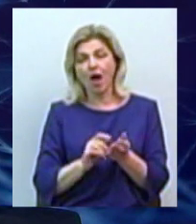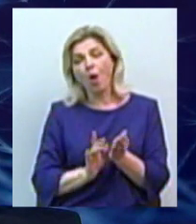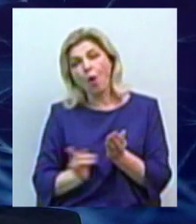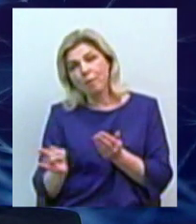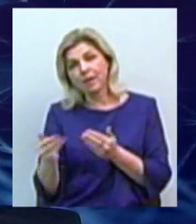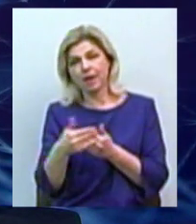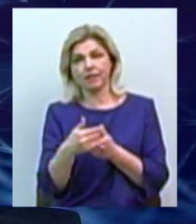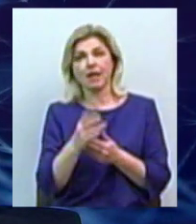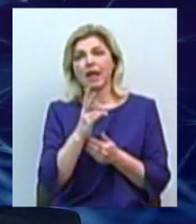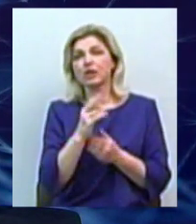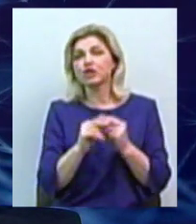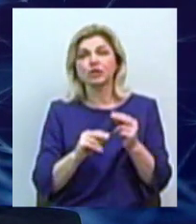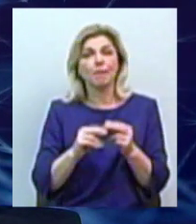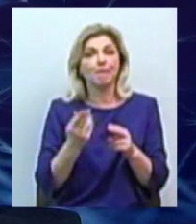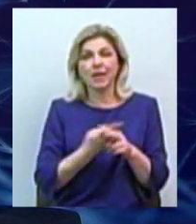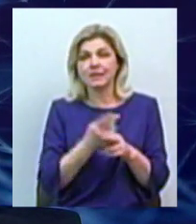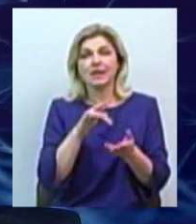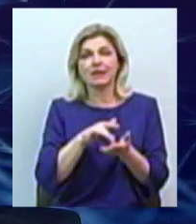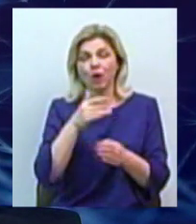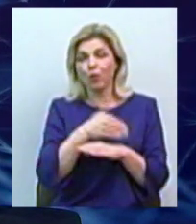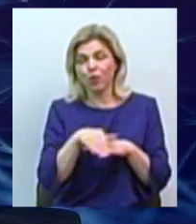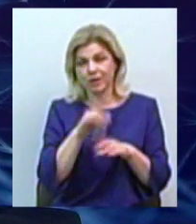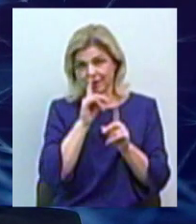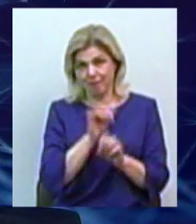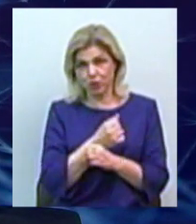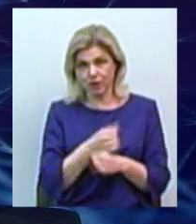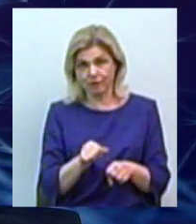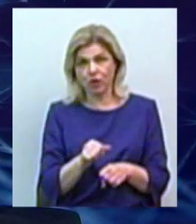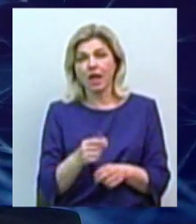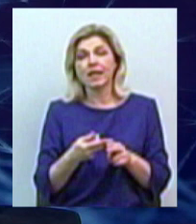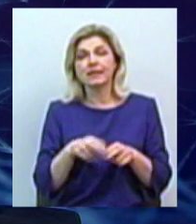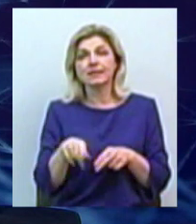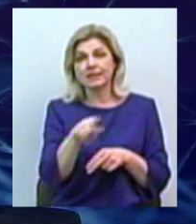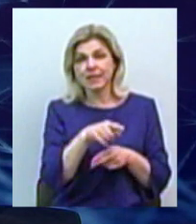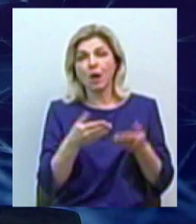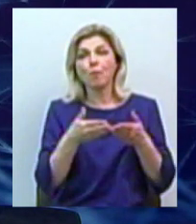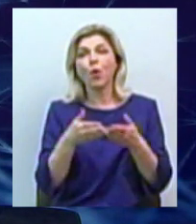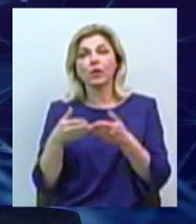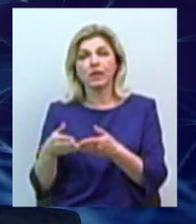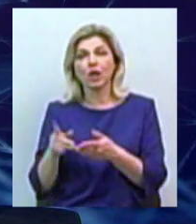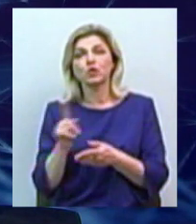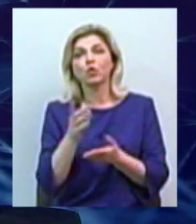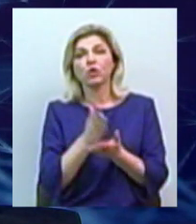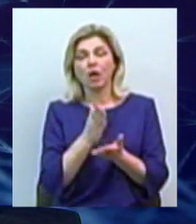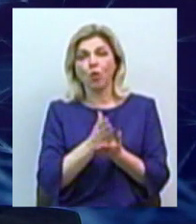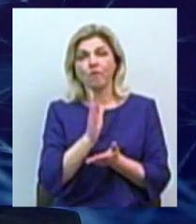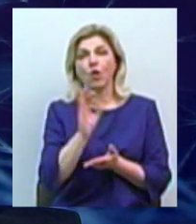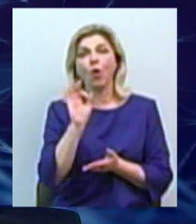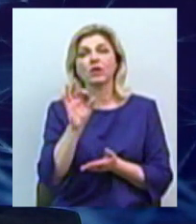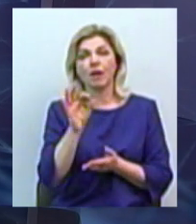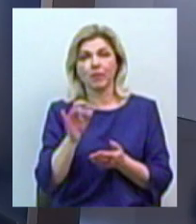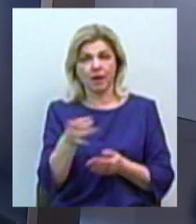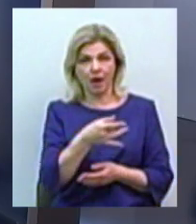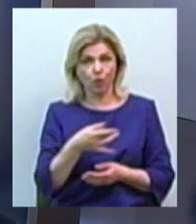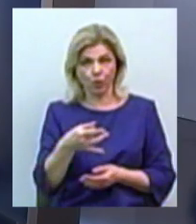проїжджаючи через центральні вулиці, неможливо. Так само і ті порти, і термінали, які розташовані в Корабельному районі. І